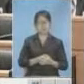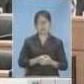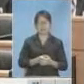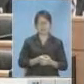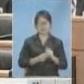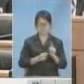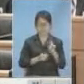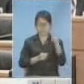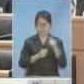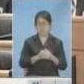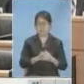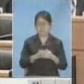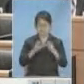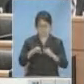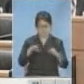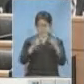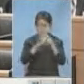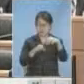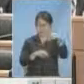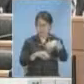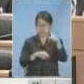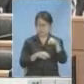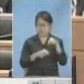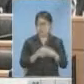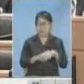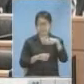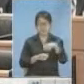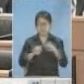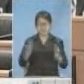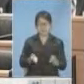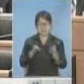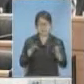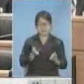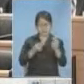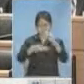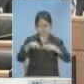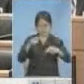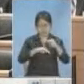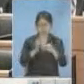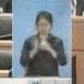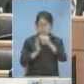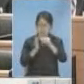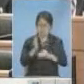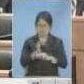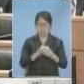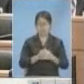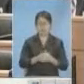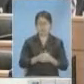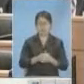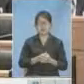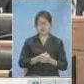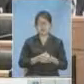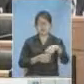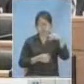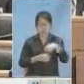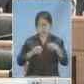กรมหนึ่งนะครับซึ่งเป็นกรมที่สำคัญอย่างยิ่งก็คือกรมส่งเสริมการปกครองส่วนท้องถิ่นนะครับเพราะว่ากรมนี้ปัญห